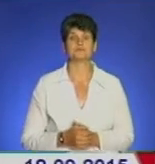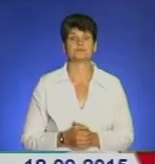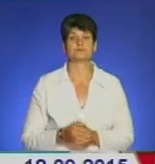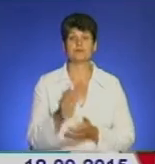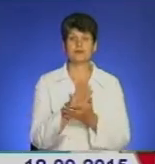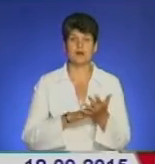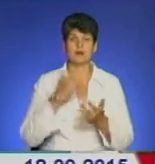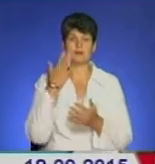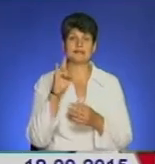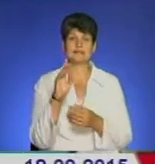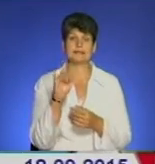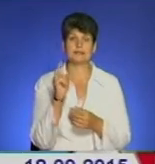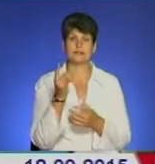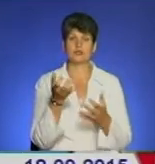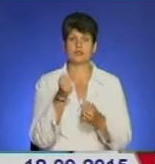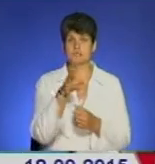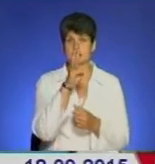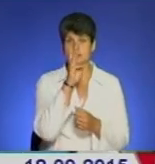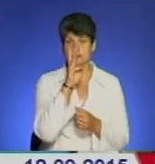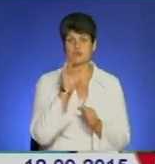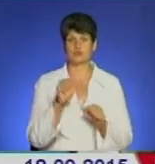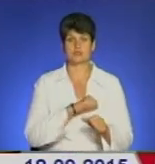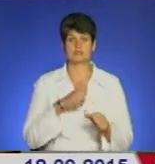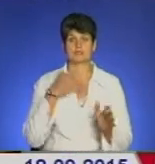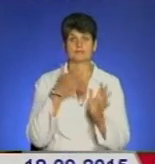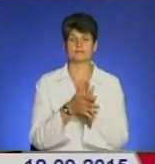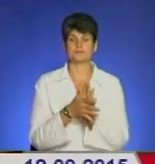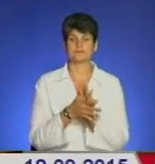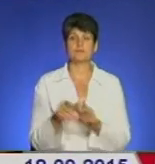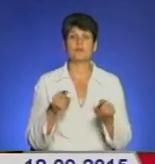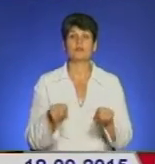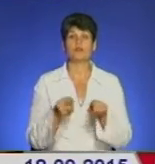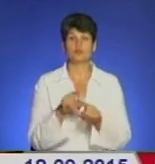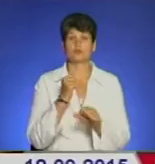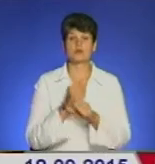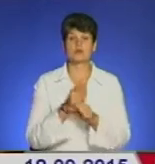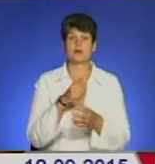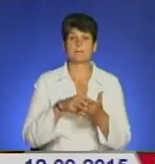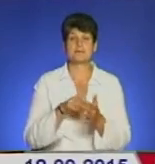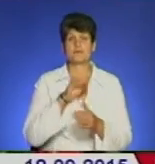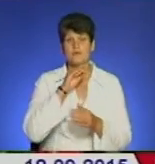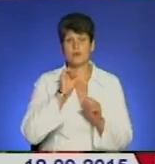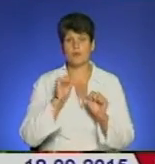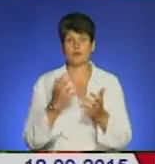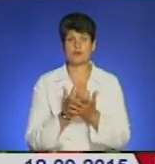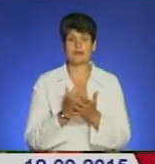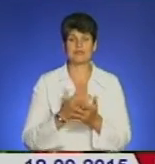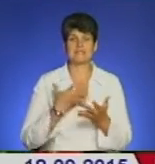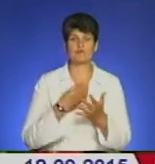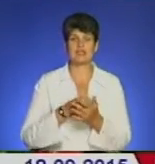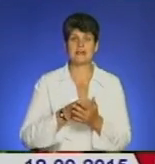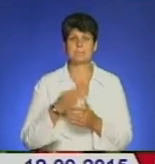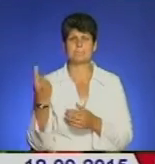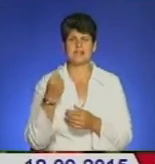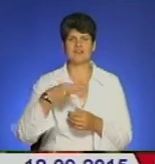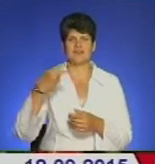далі, коли дитина отримає зарплату, вона може самостійно її витрачати. Отож, працюючи в місті професій, діти зможуть заробити свої перші